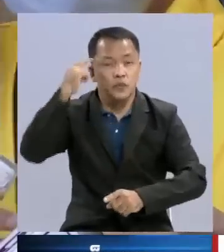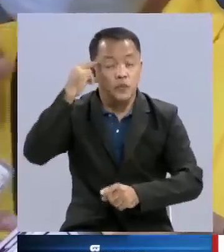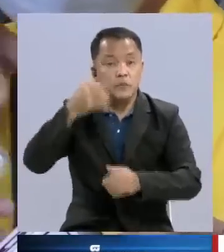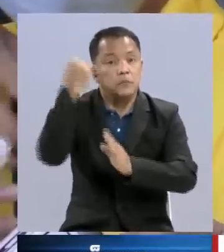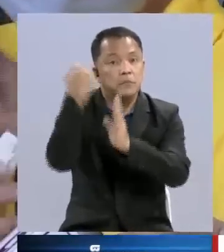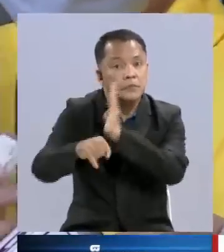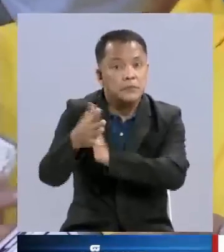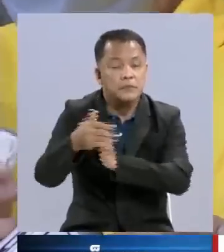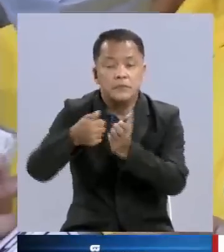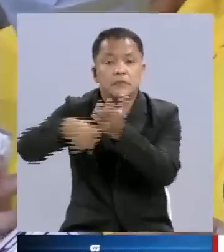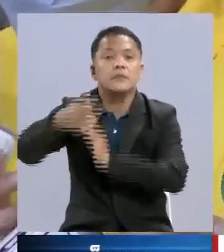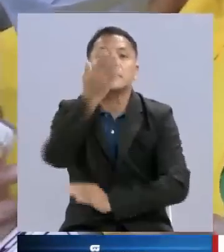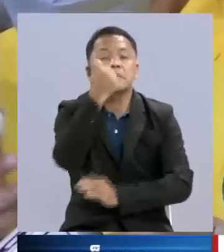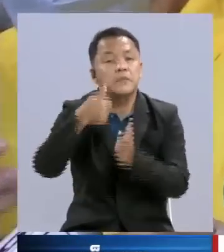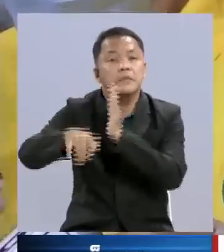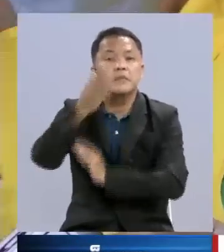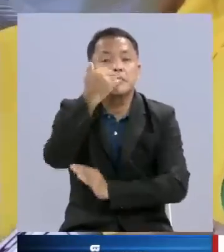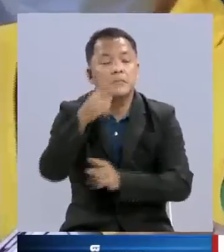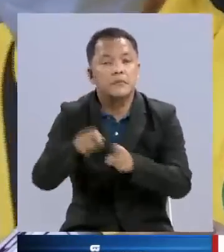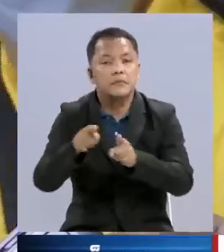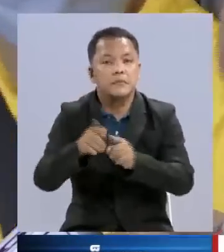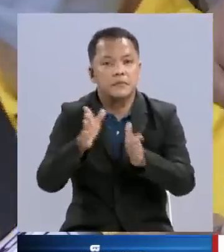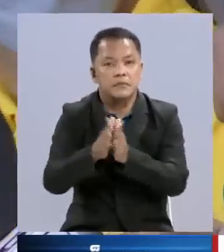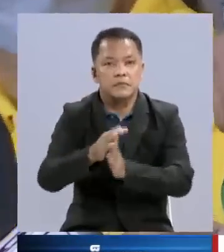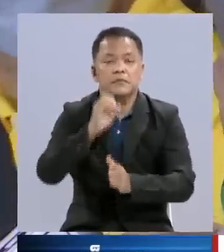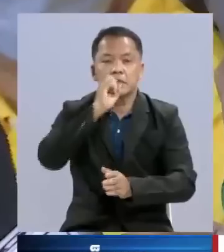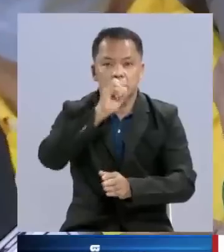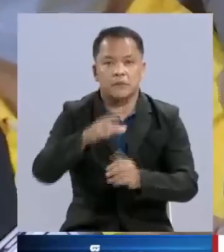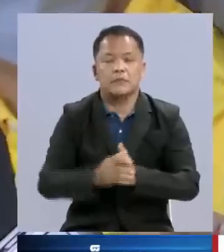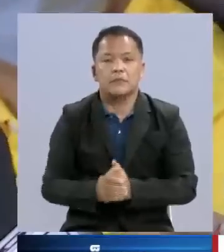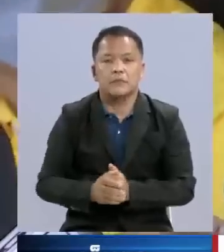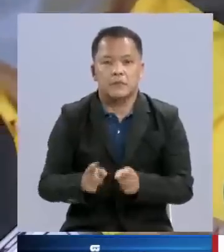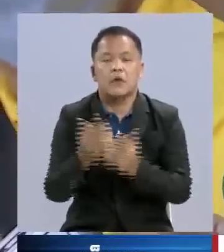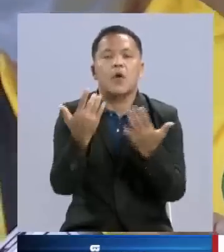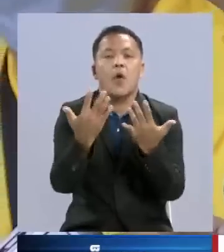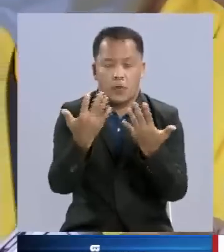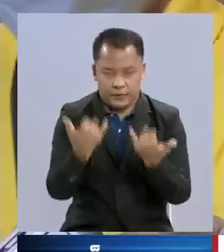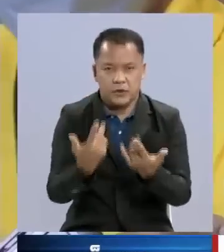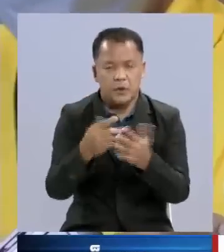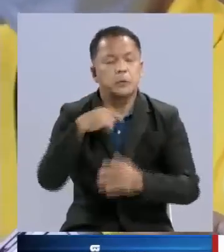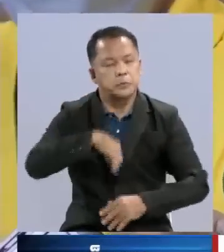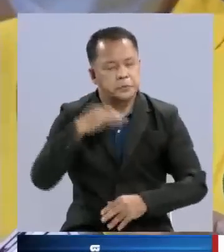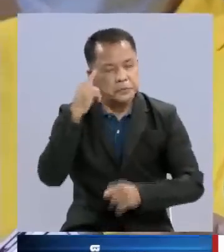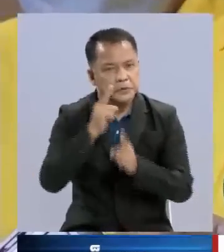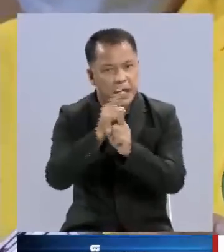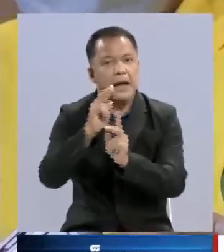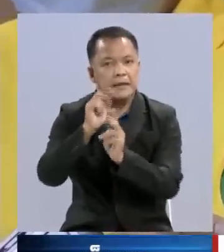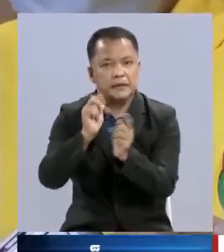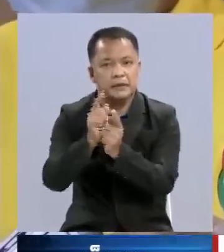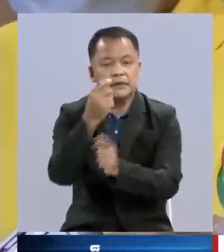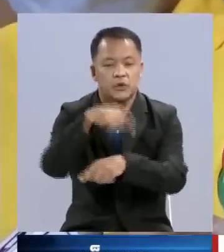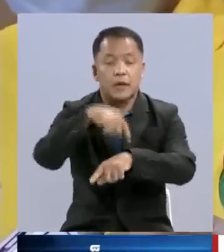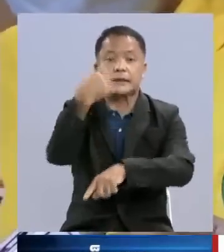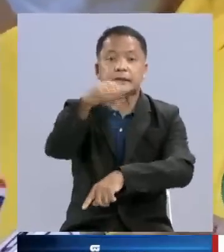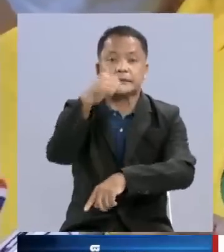ว่าไม่ผิดจะไปเทขายหุ้นทำไมนี่คือสิ่งที่คุณเรืองไกรพูดนะฮะเดี๋ยวตอนนี้เนี่ยรู้สึกว่าไปตามนัดแล้ว10นาฬิ